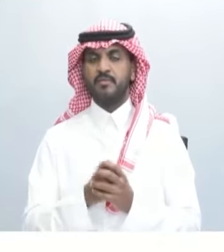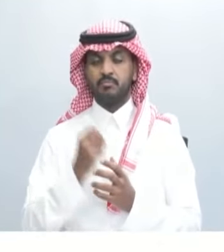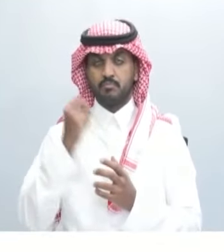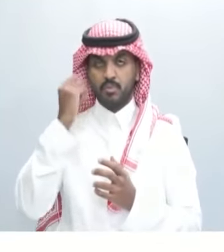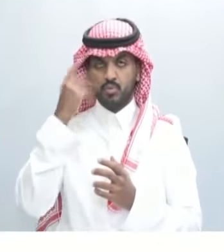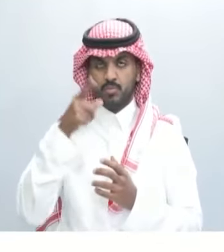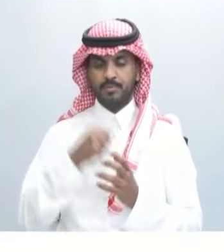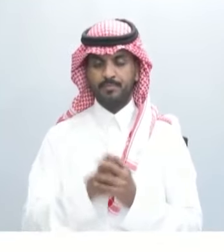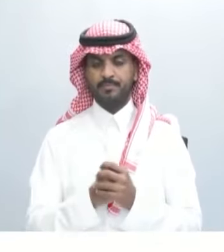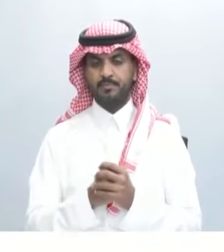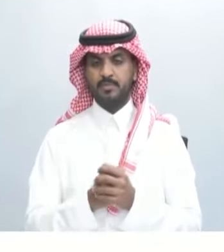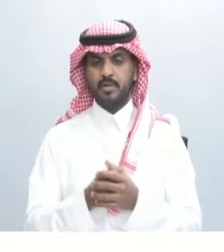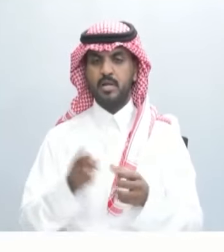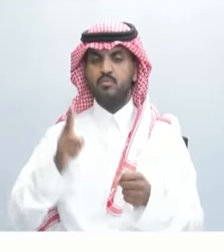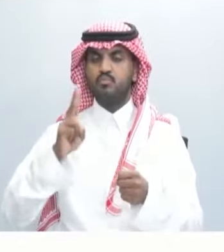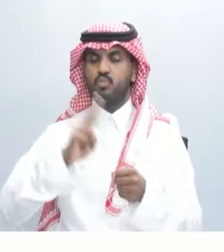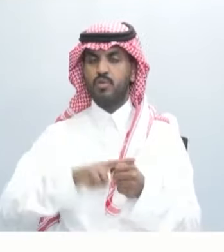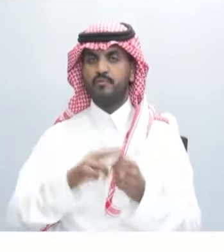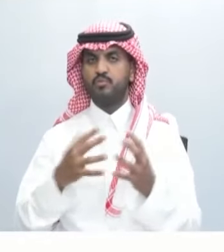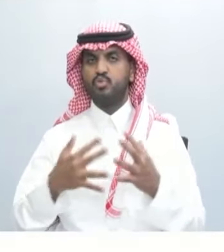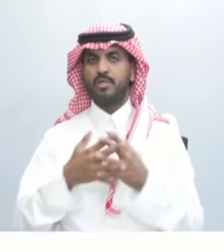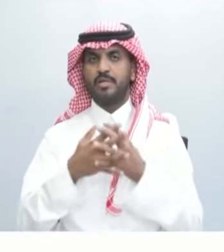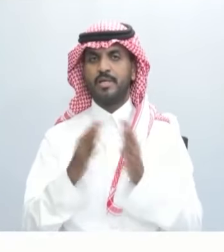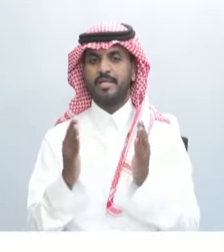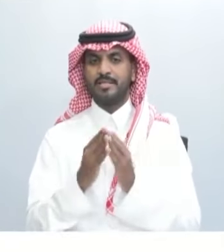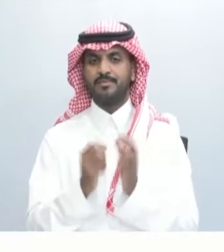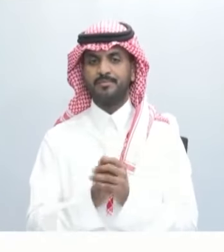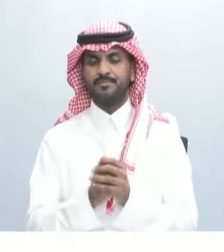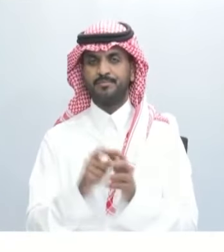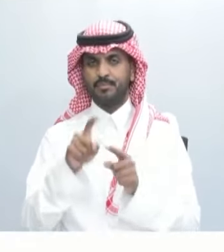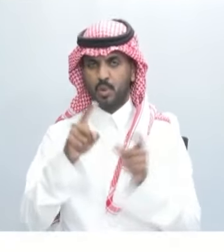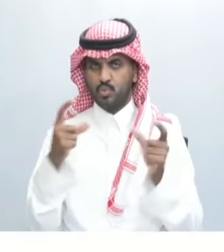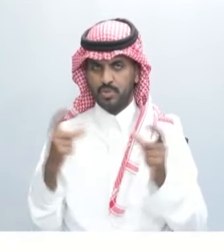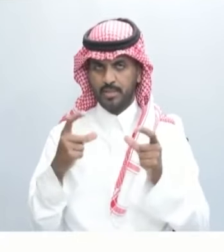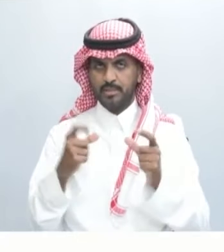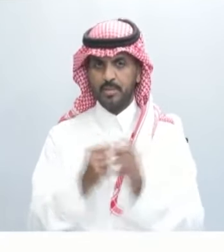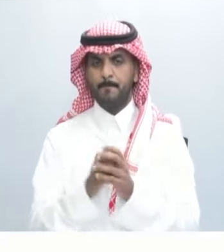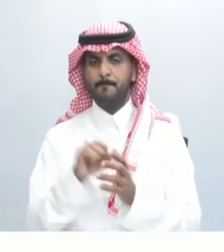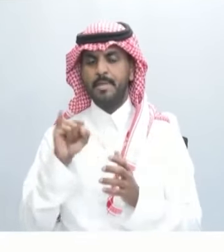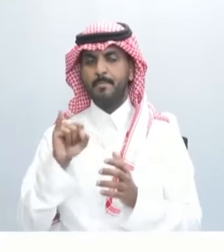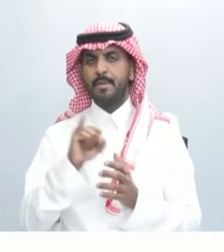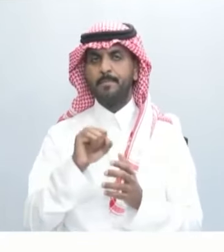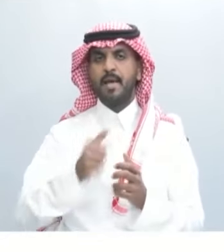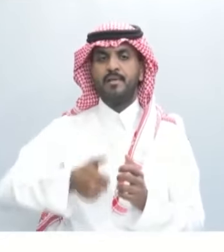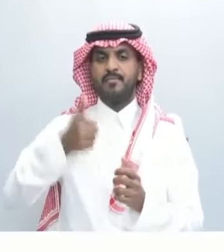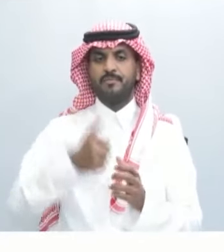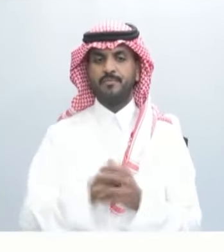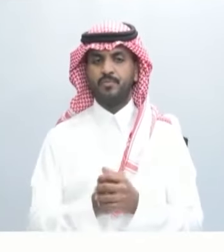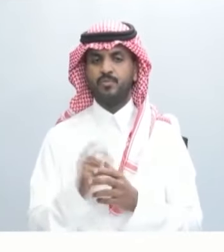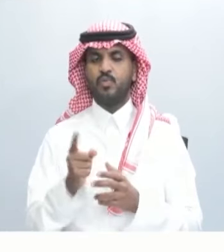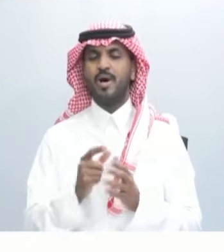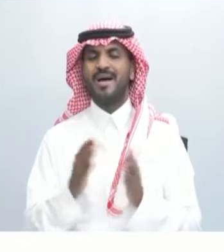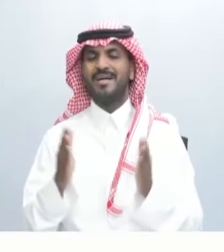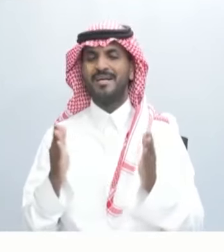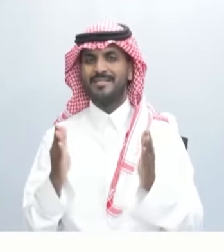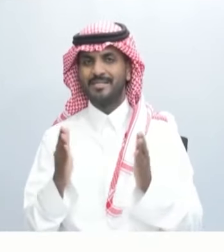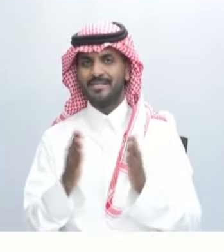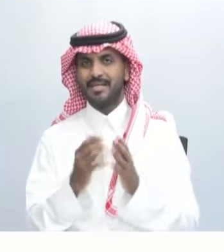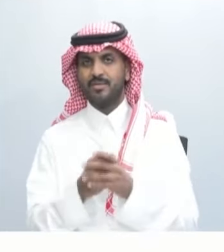يقول المضاعفه المشترك الاصغر والذي نرمز له بهذا الرمز ميم ميم الف هو